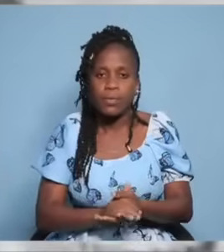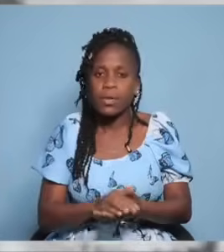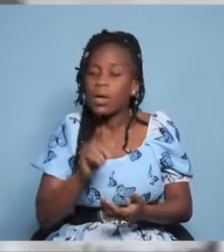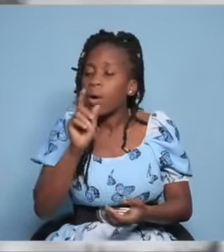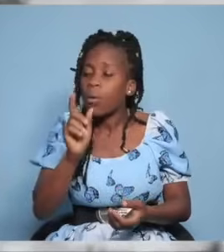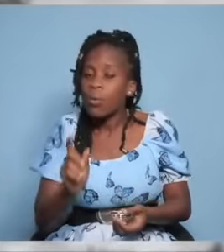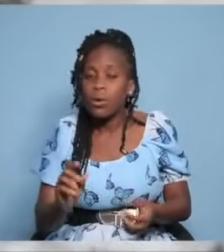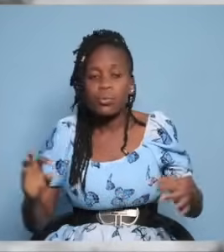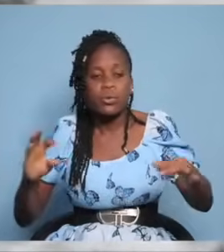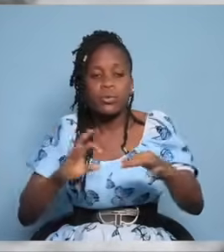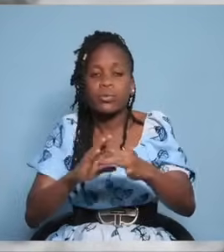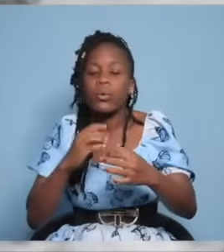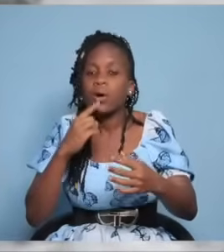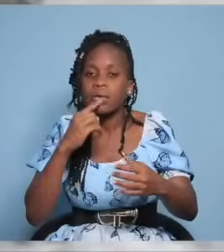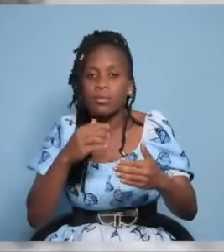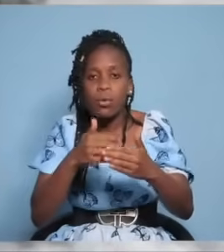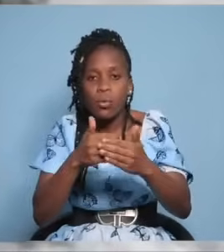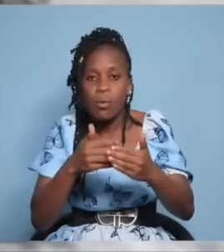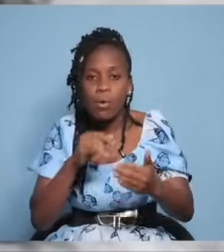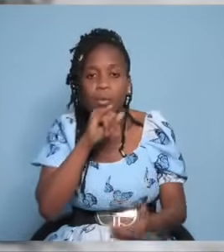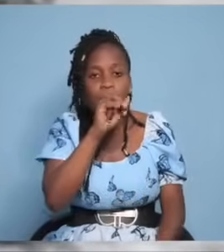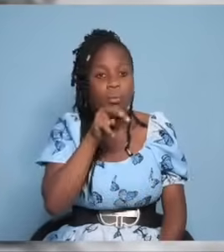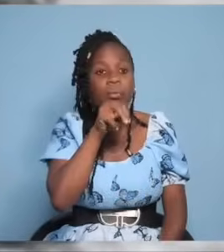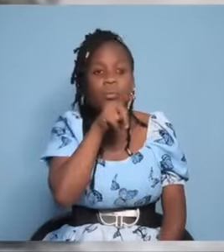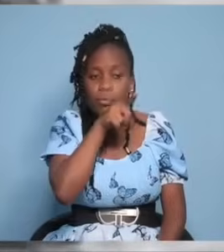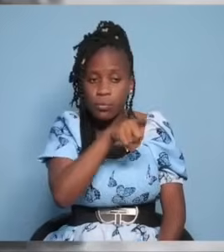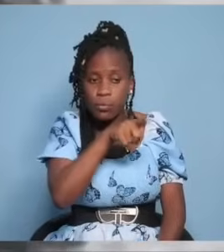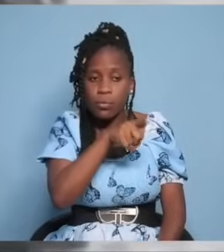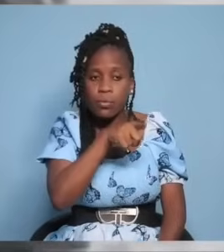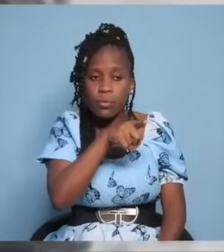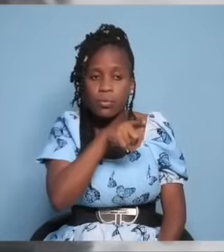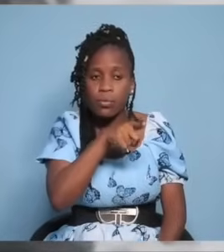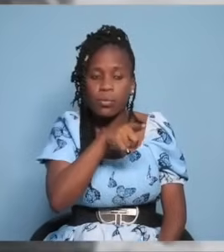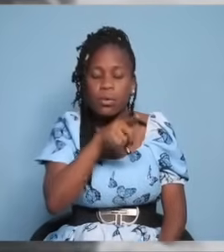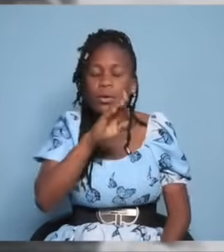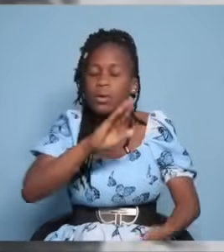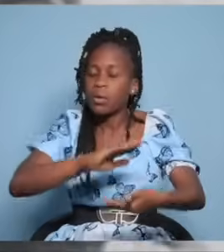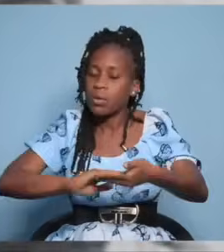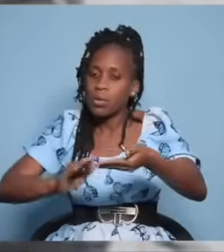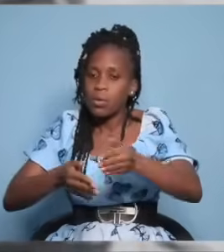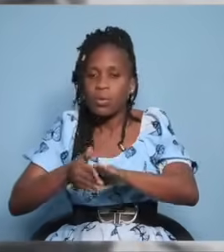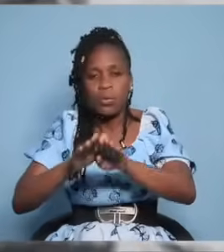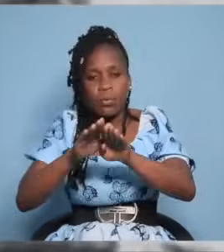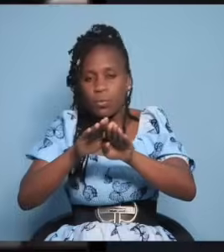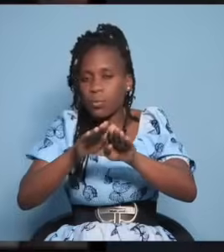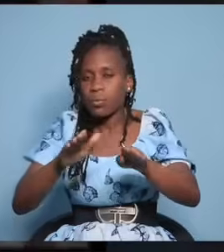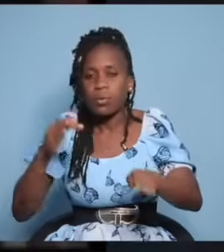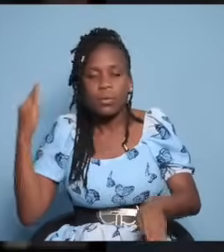kusema huyu John Garang dhana zake, speech za kwenye makubaliano ya amani, ile comprehensive